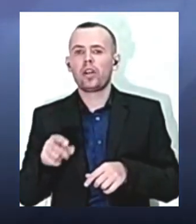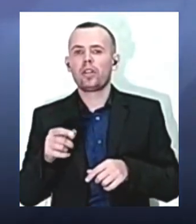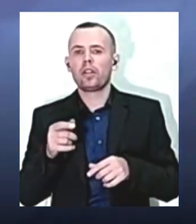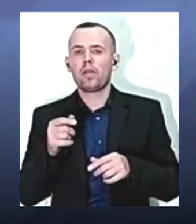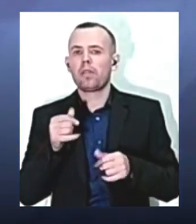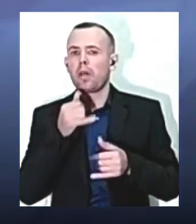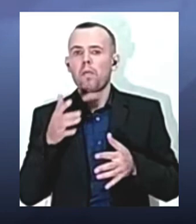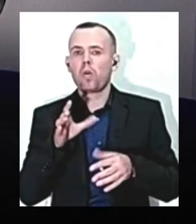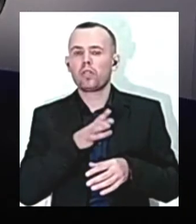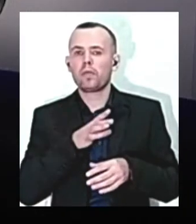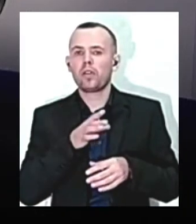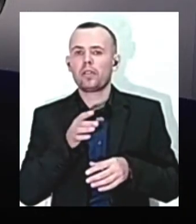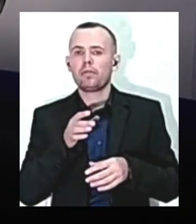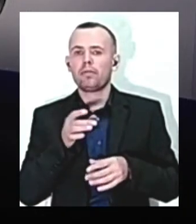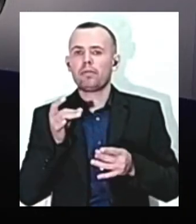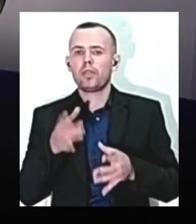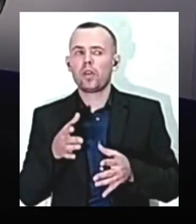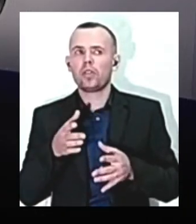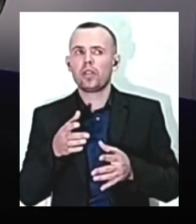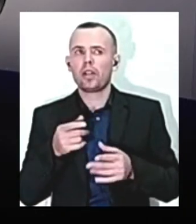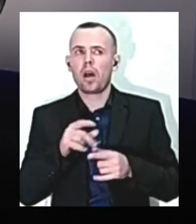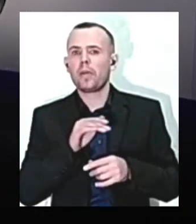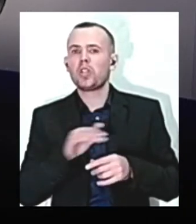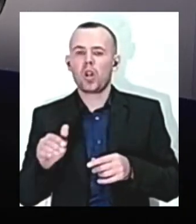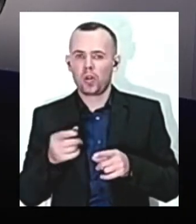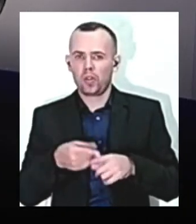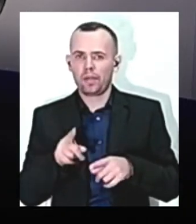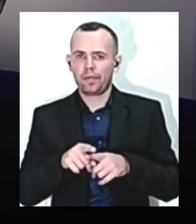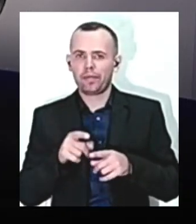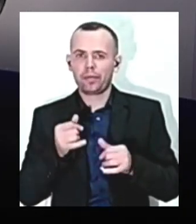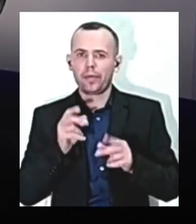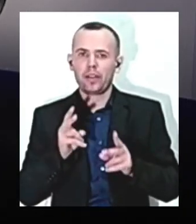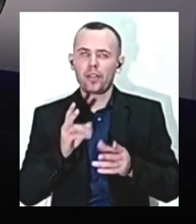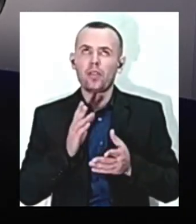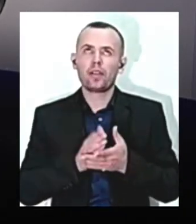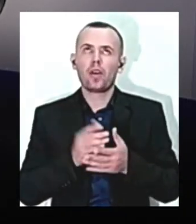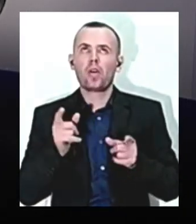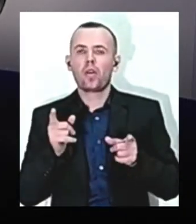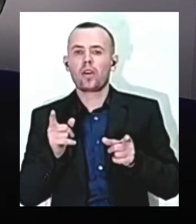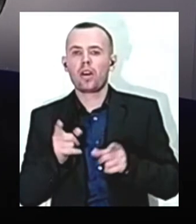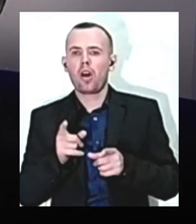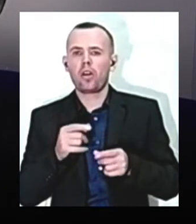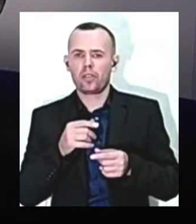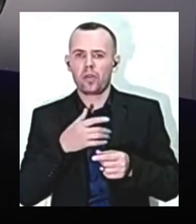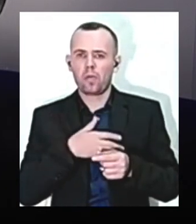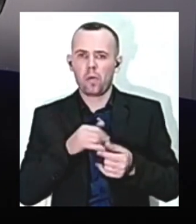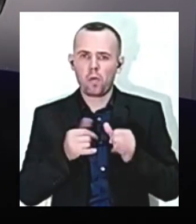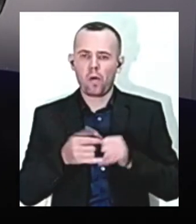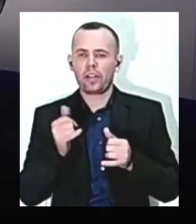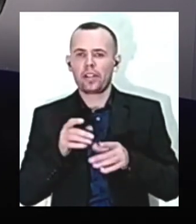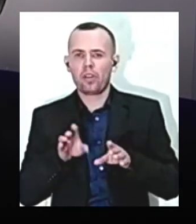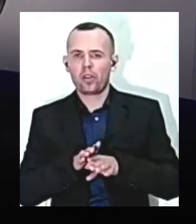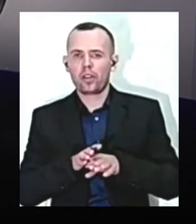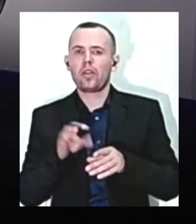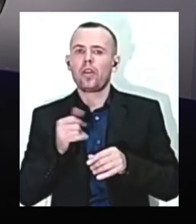як єдиним абсолютом і самоціллю. Вони завжди існують в конкретних умовах, конкретних обставинах. І завжди права конкретної